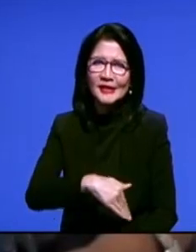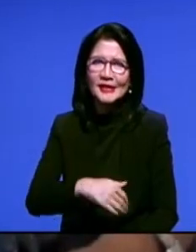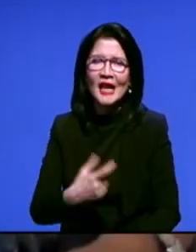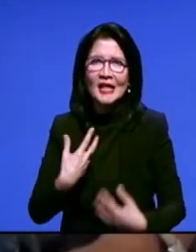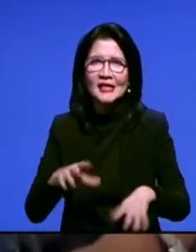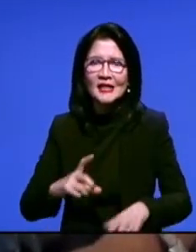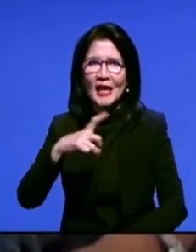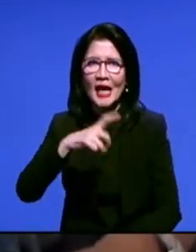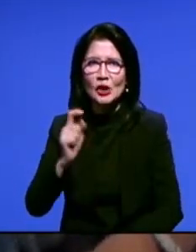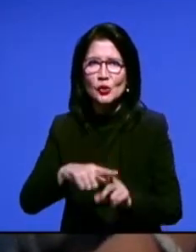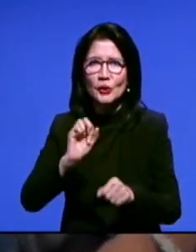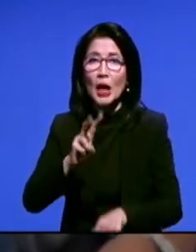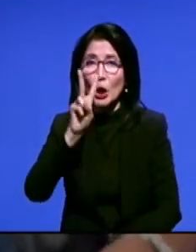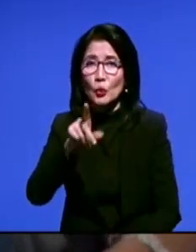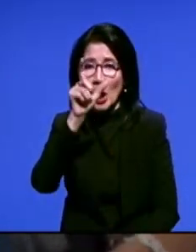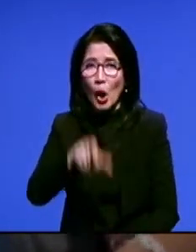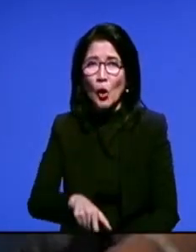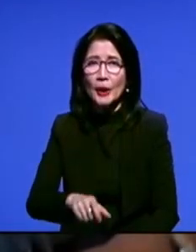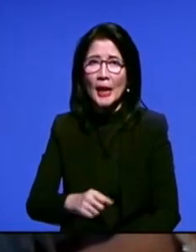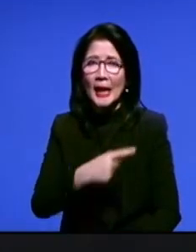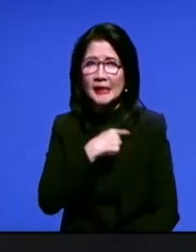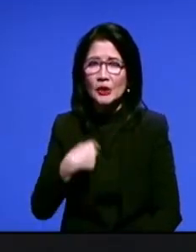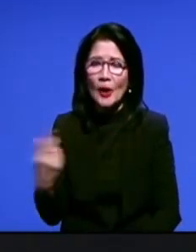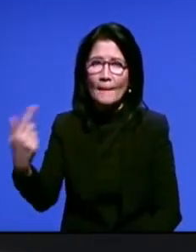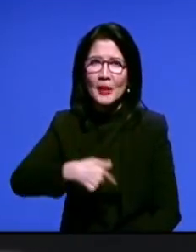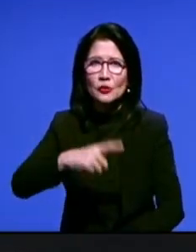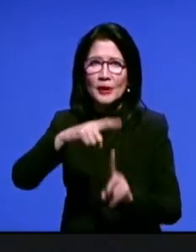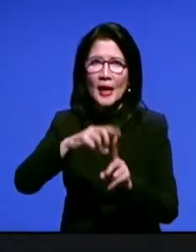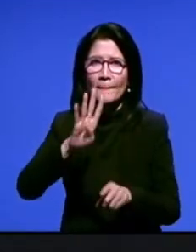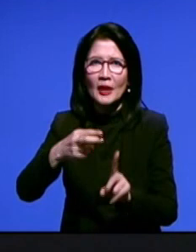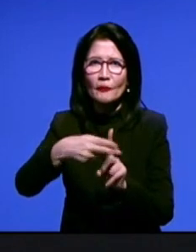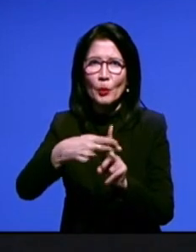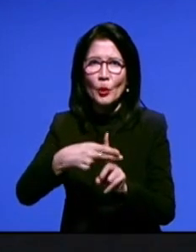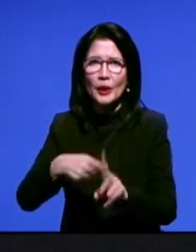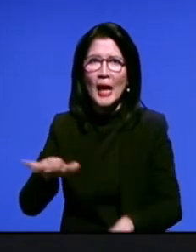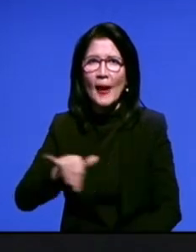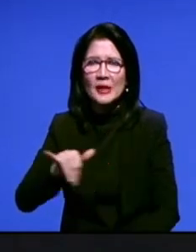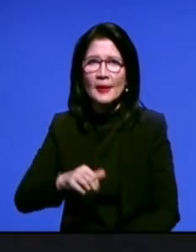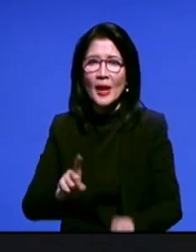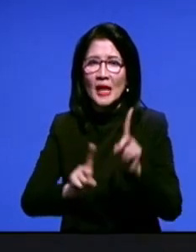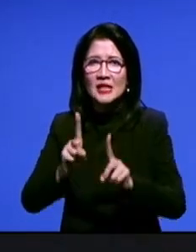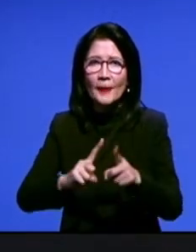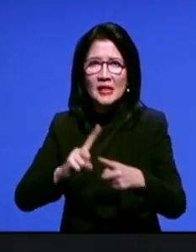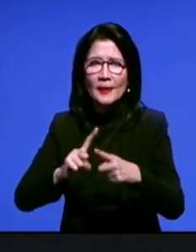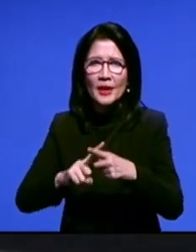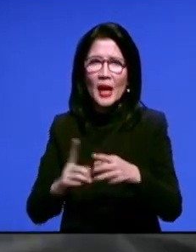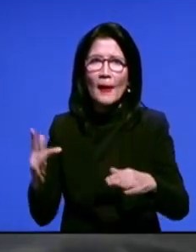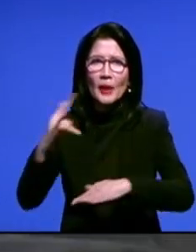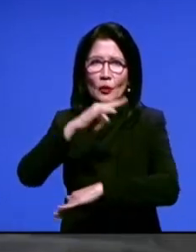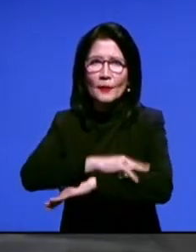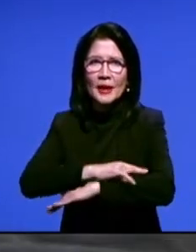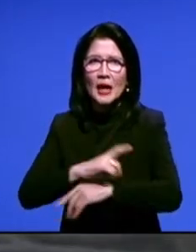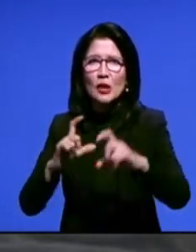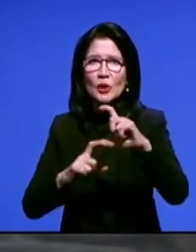cuti. Kedua WNA masuk ke Indonesia 4 Februari 2020 bersama 11 rekannya melalui Bandara